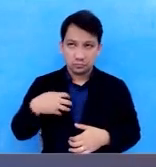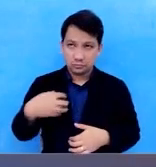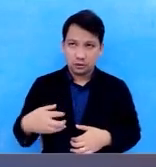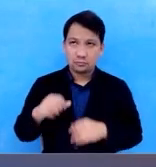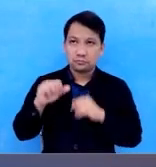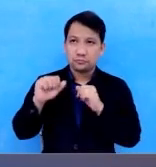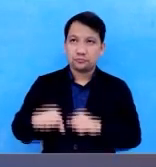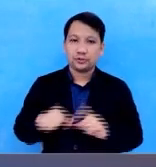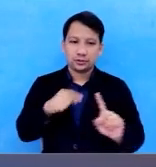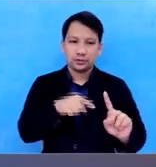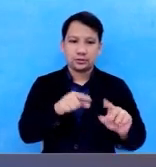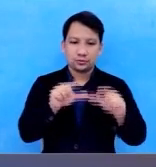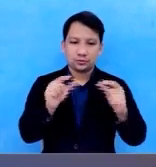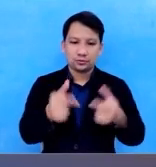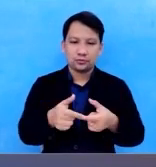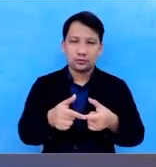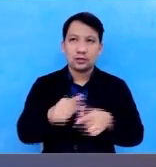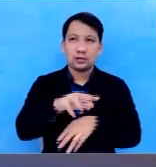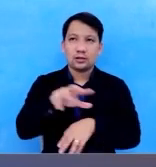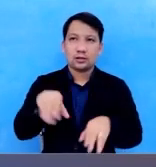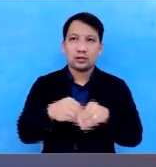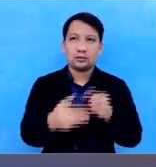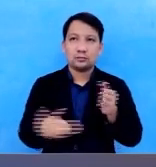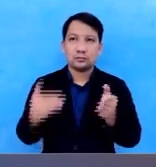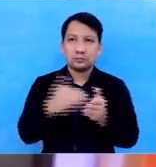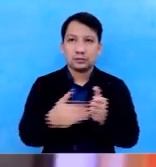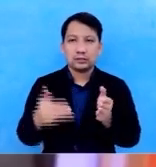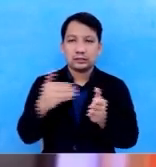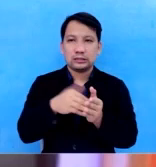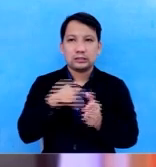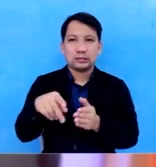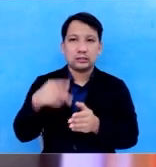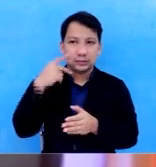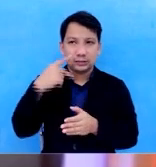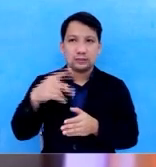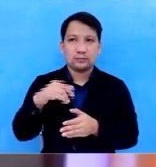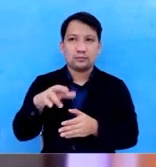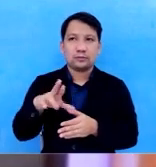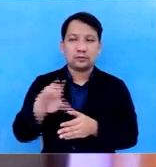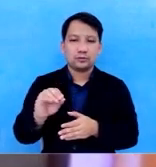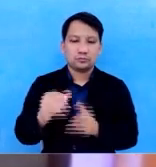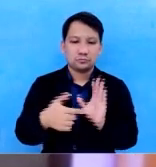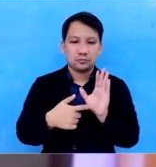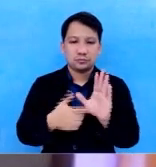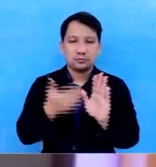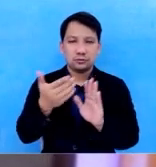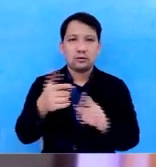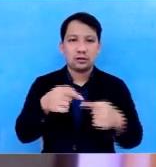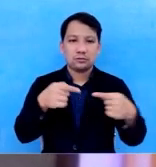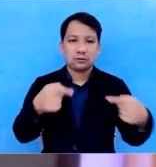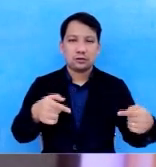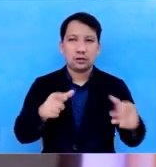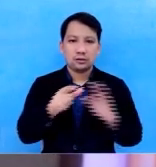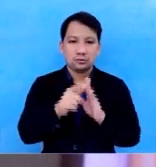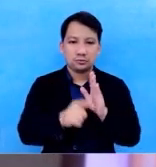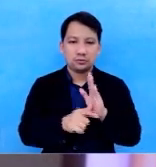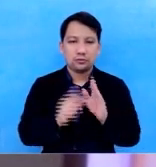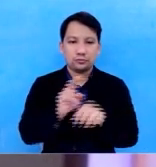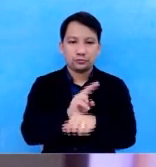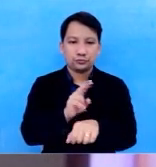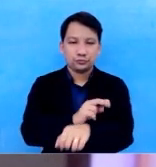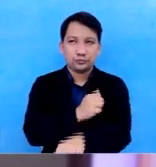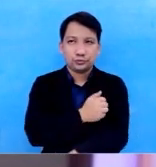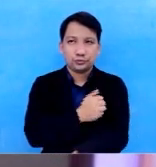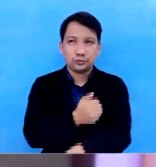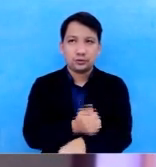iisang grupo lang ang nasa likod ng paulit-ulit na panggogoyo kay Pedro. Naharap sa kasong paglabag sa anti-cybercrime law, usurpation of authority